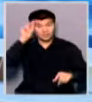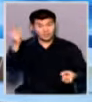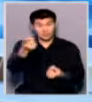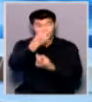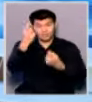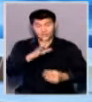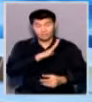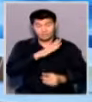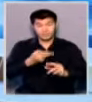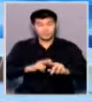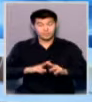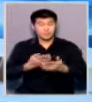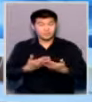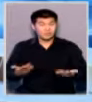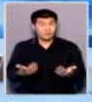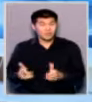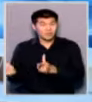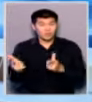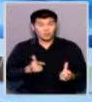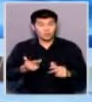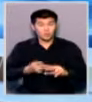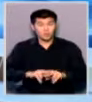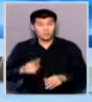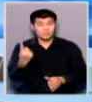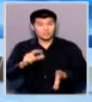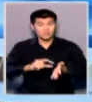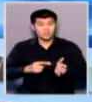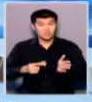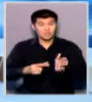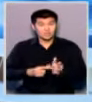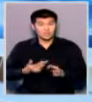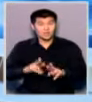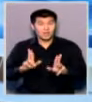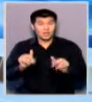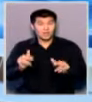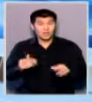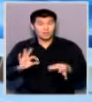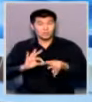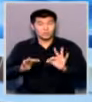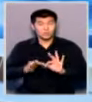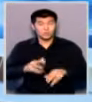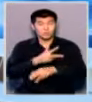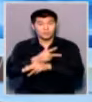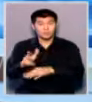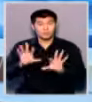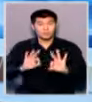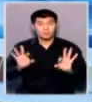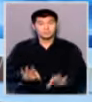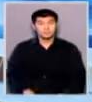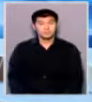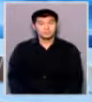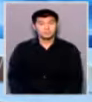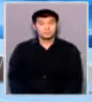еді. Оған білім мекемелері қаншалықты дайын. Бірінші сынып оқушылары мектепке қалай барады? Толығырақ сюжеттен біліңіз.